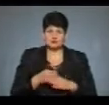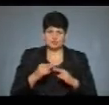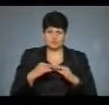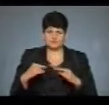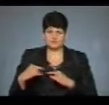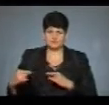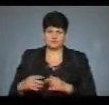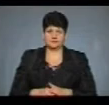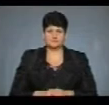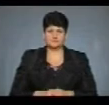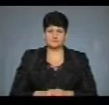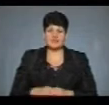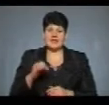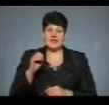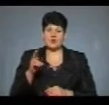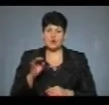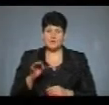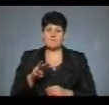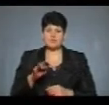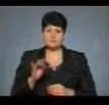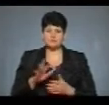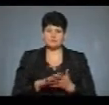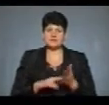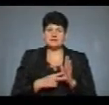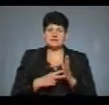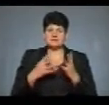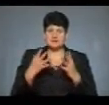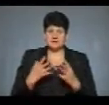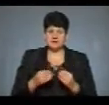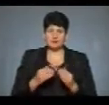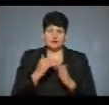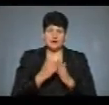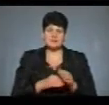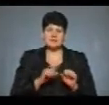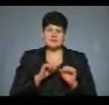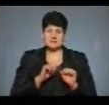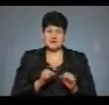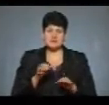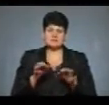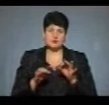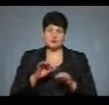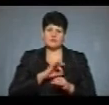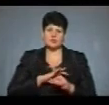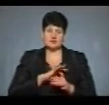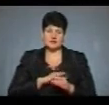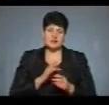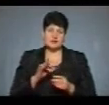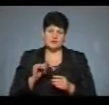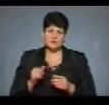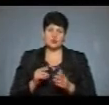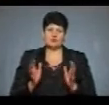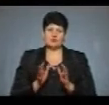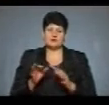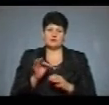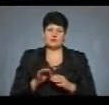Ольга Гордієнко. Екомарафон триватиме 7 днів. У програмі «Захист природи», вторинне використання ресурсів, турбота про безпритульних